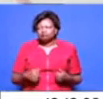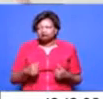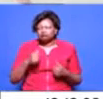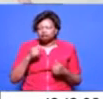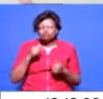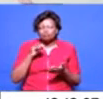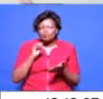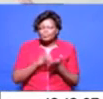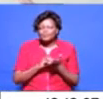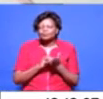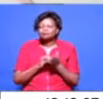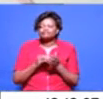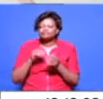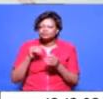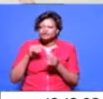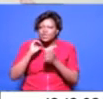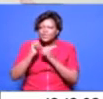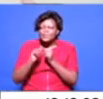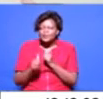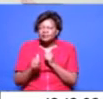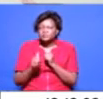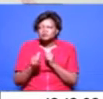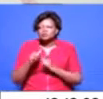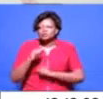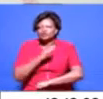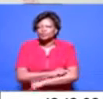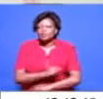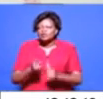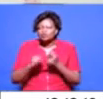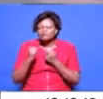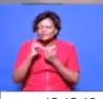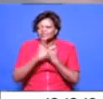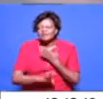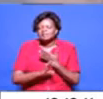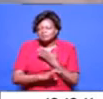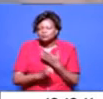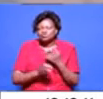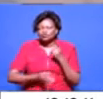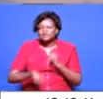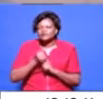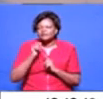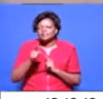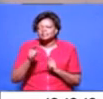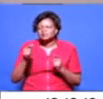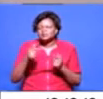masomo ya michezo na kuufanya uwe mji wa kwanza kutimiza lengo hilo nchini China.